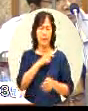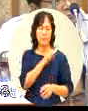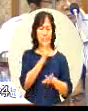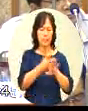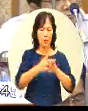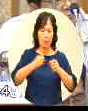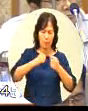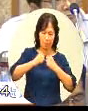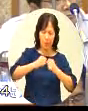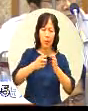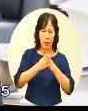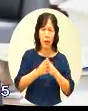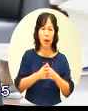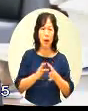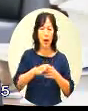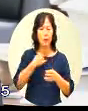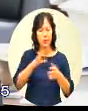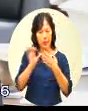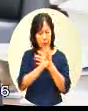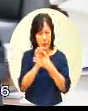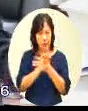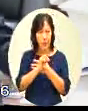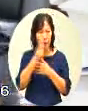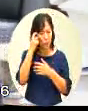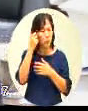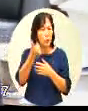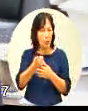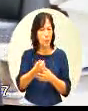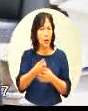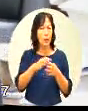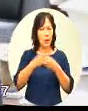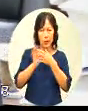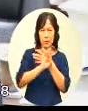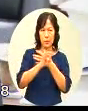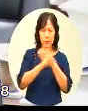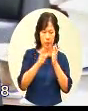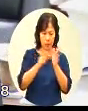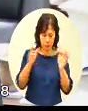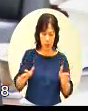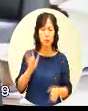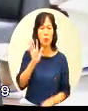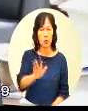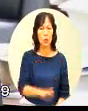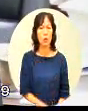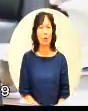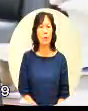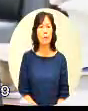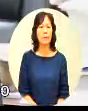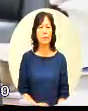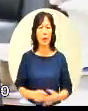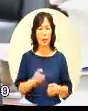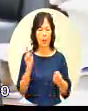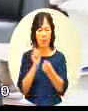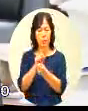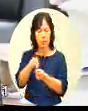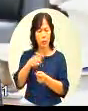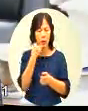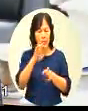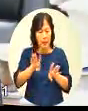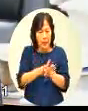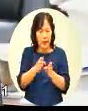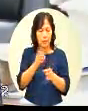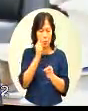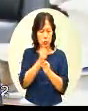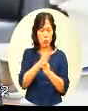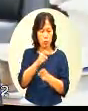试办嘛，我觉得是一个很好的这样的一个 我们来努力看看 尝试的期间啦。 是， 好，我想我们对交通局应该着手赶快来